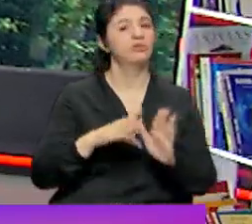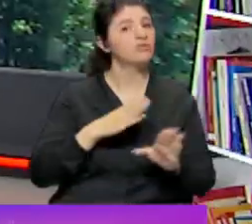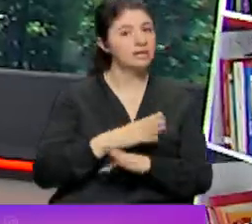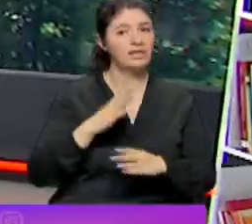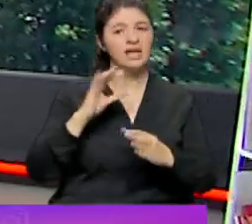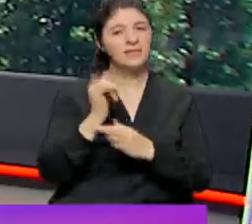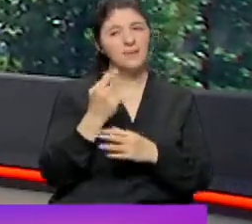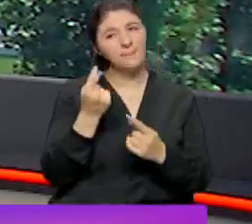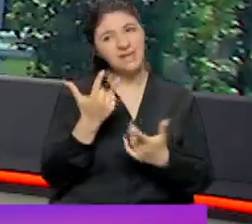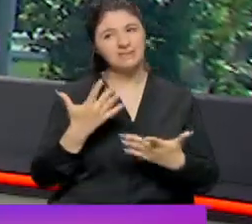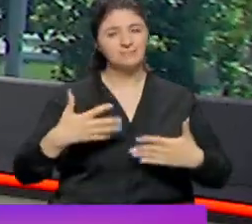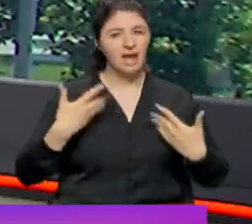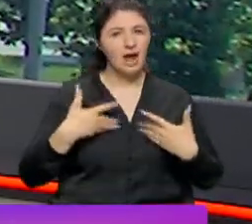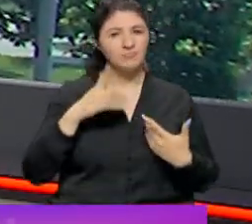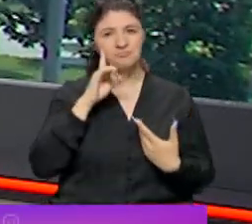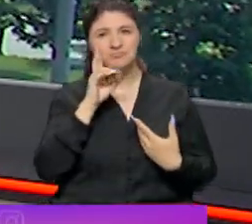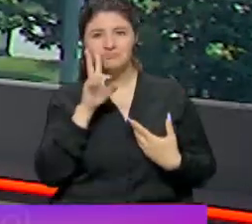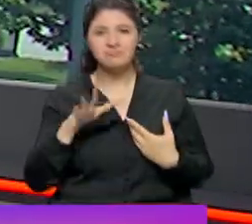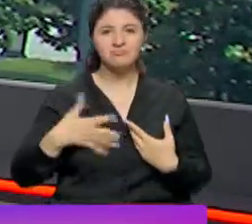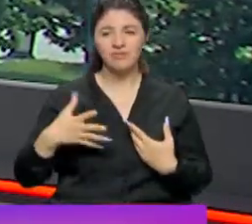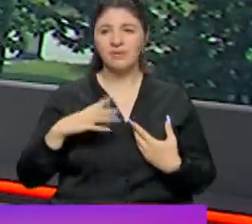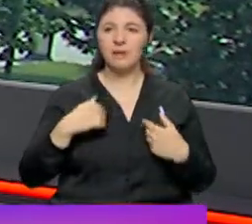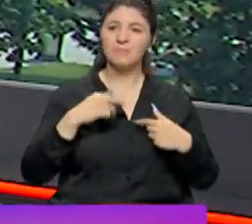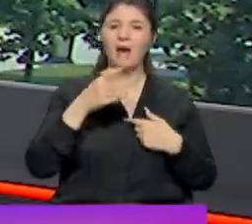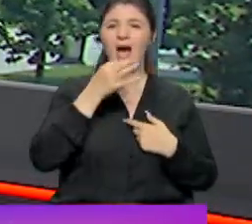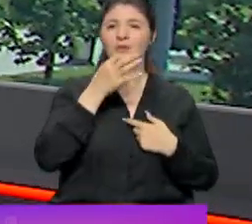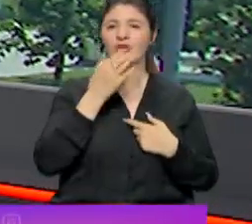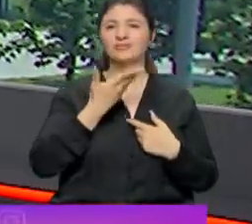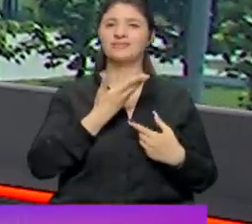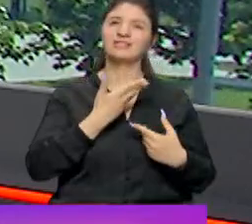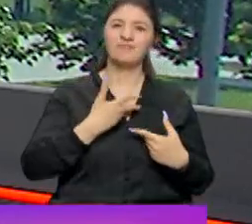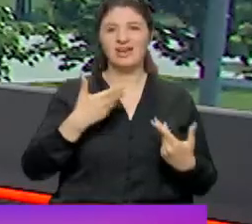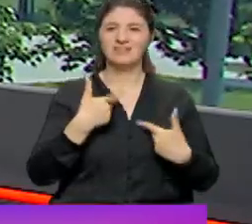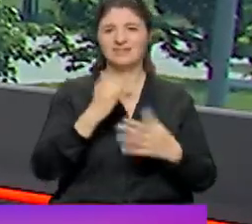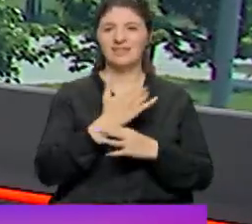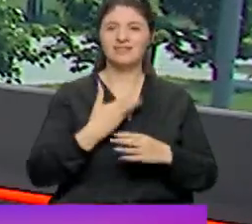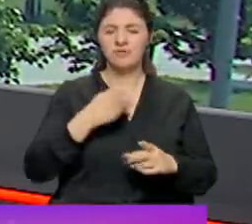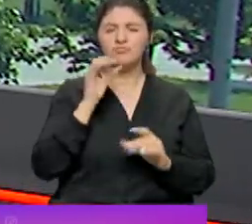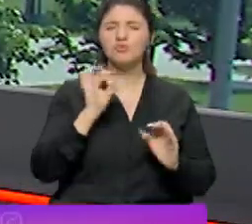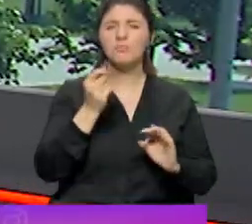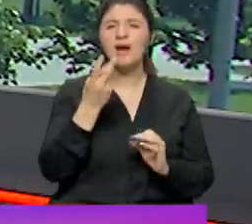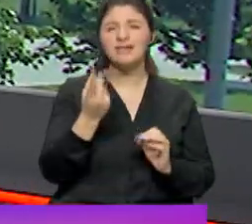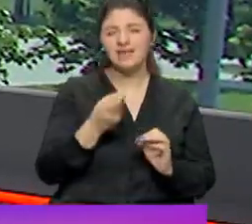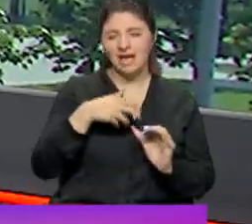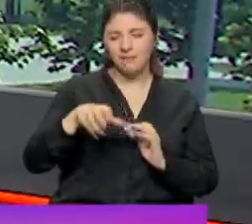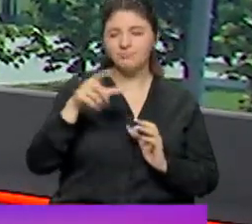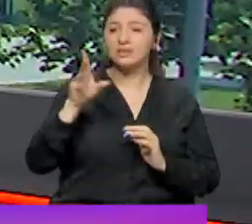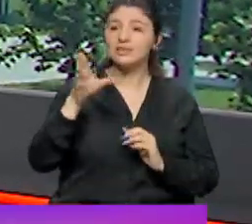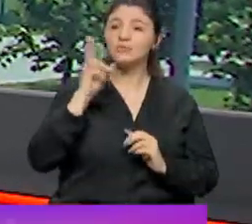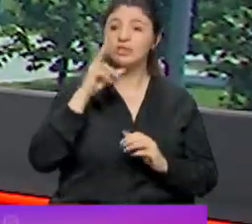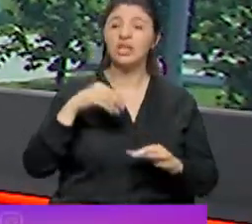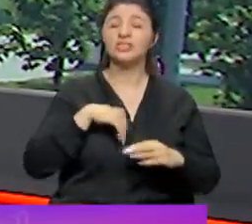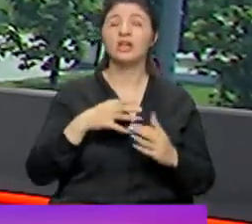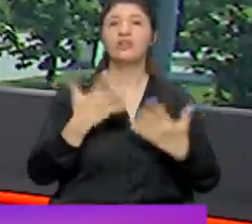sanata bir parça ilginiz varsa benim gibi Mesela amatör bir sanat severseniz mutlaka birkaç saatinizi ayırıp görün